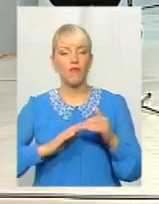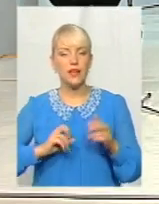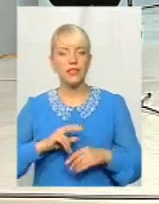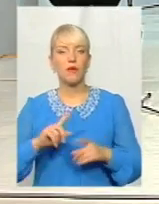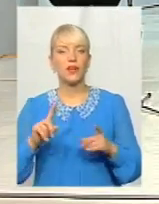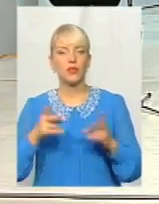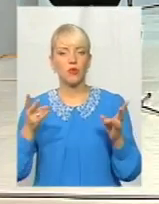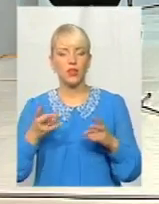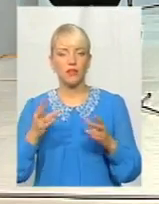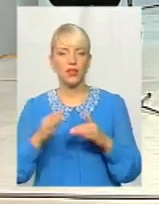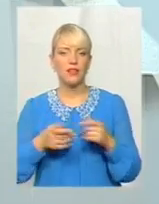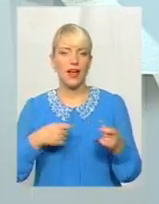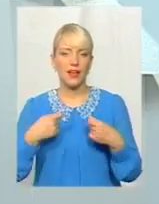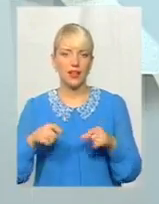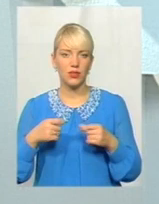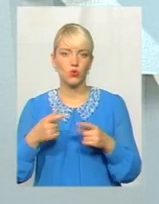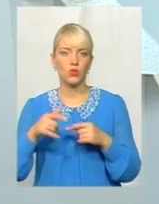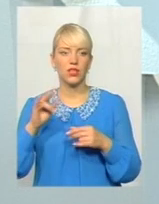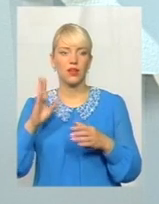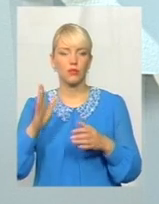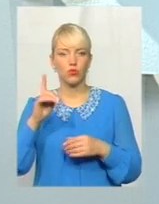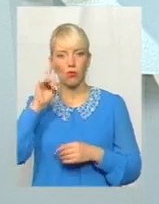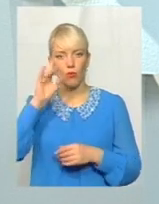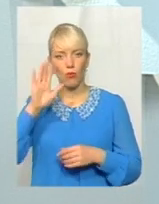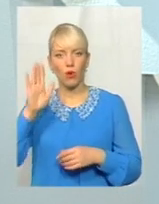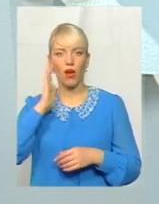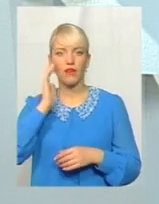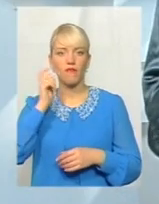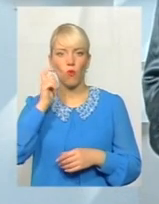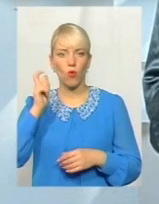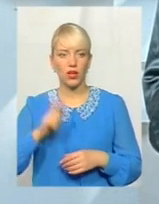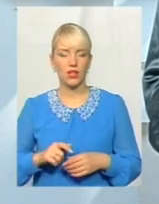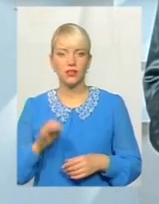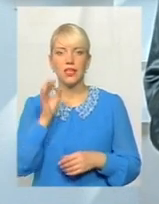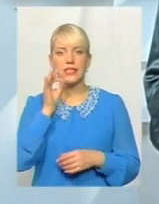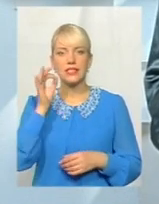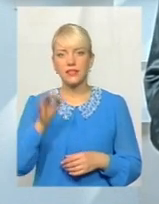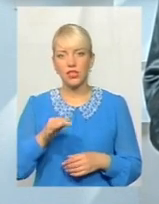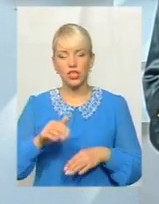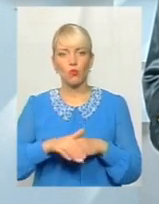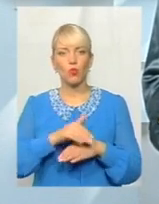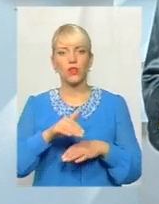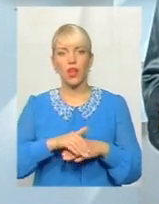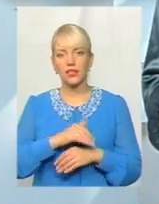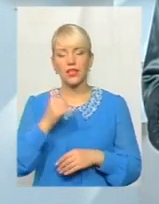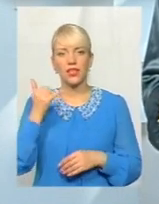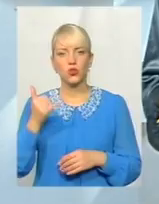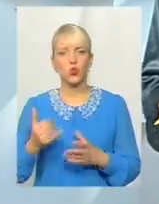які будуть популярними в Україні. Скажіть, будь ласка, а от на сьогоднішній